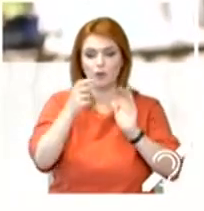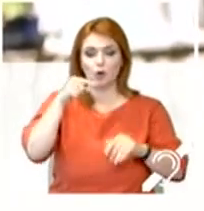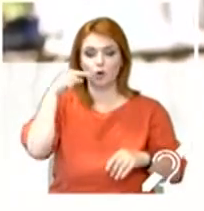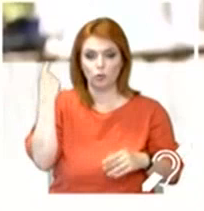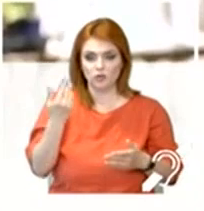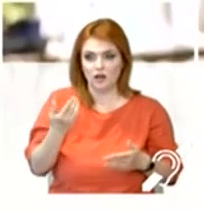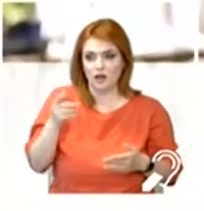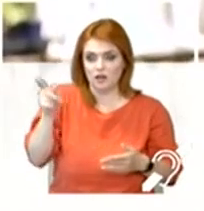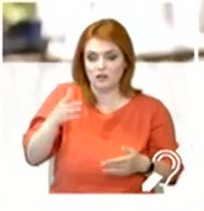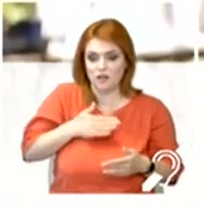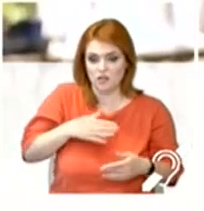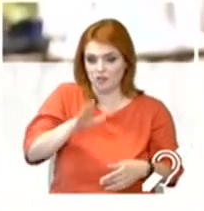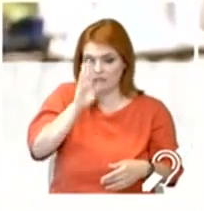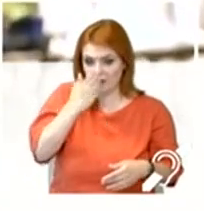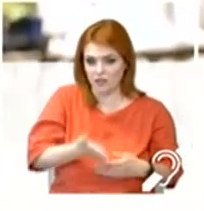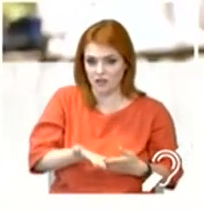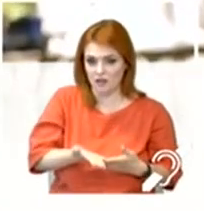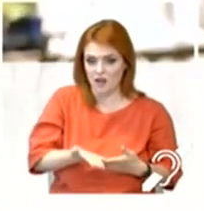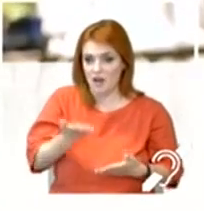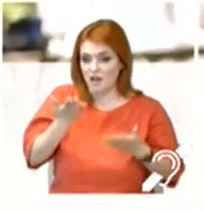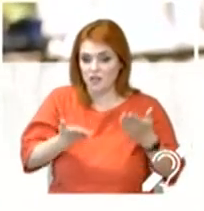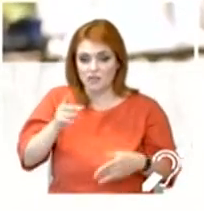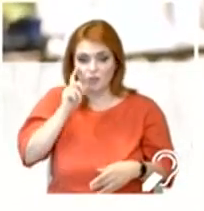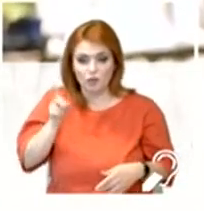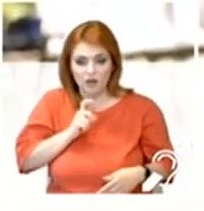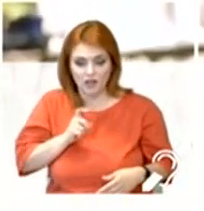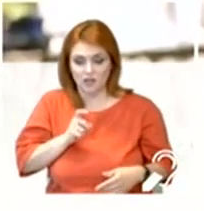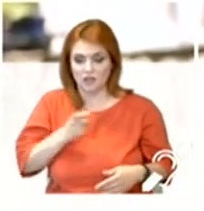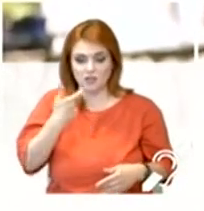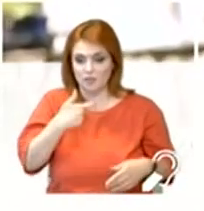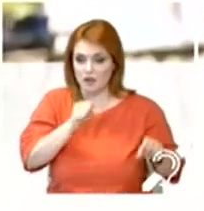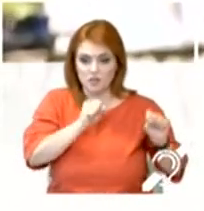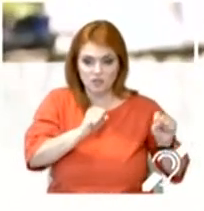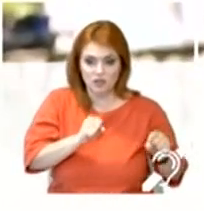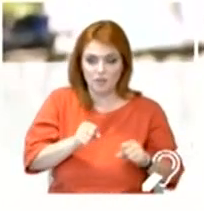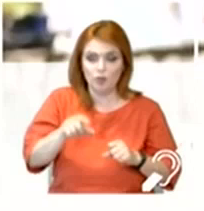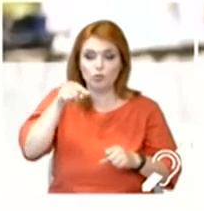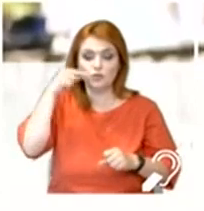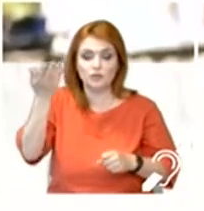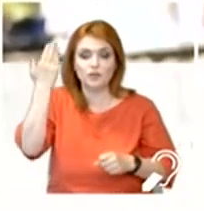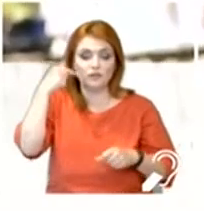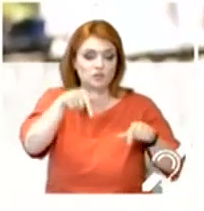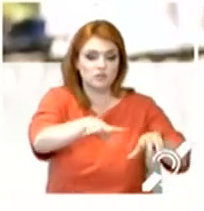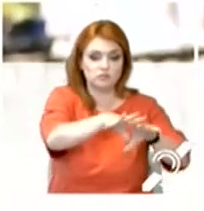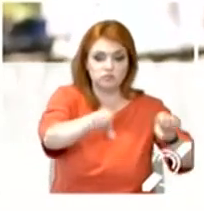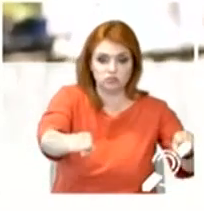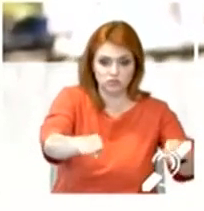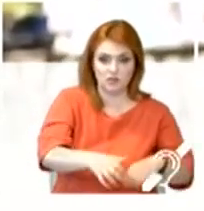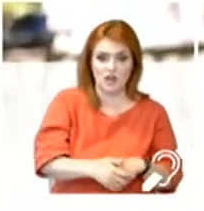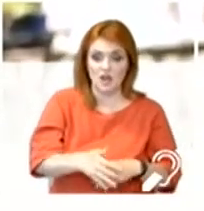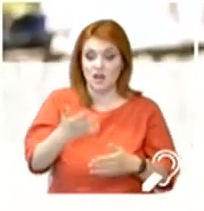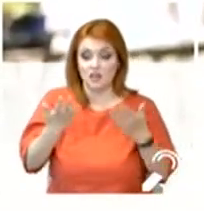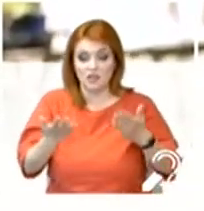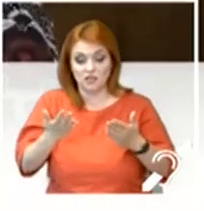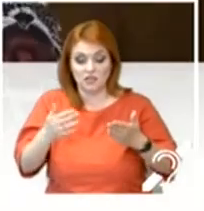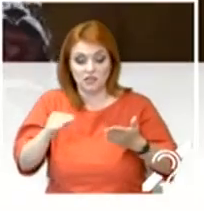nu ne susțin? Și dacă Ucraina nu s-ar apăra, ei de mult ne ocupam. Și dacă ne ocupă încă o dată, ne ocupă nu pe un an, doi,